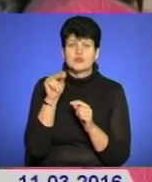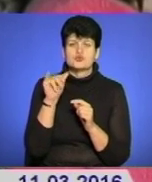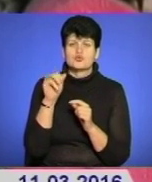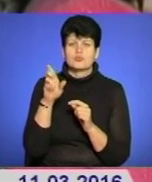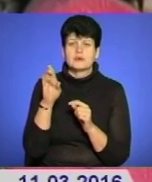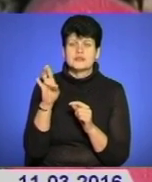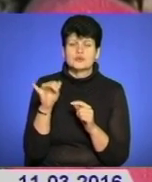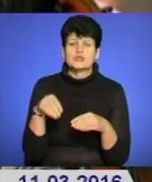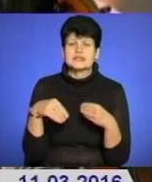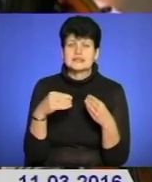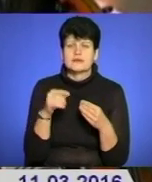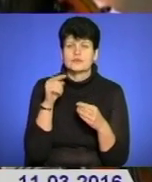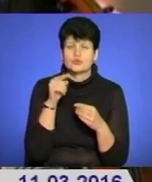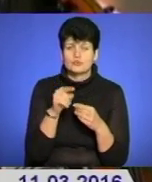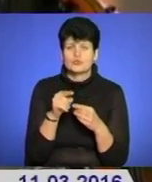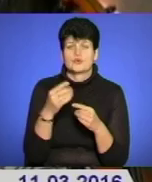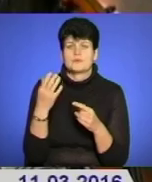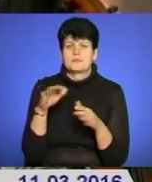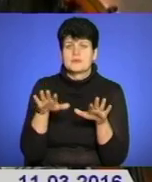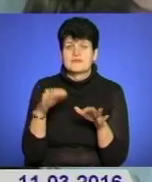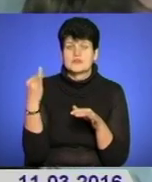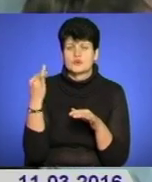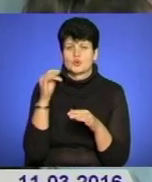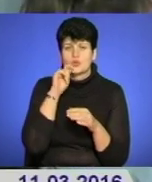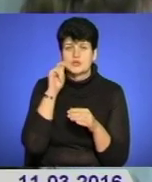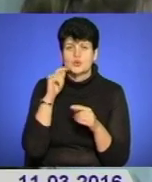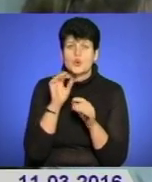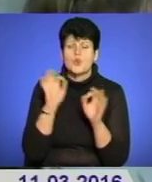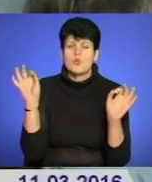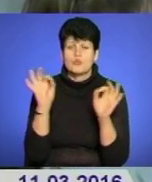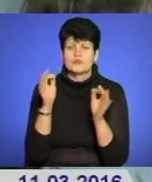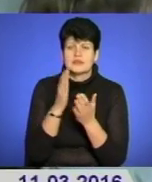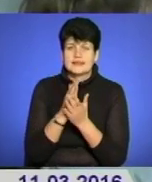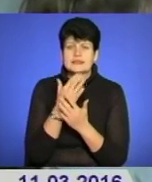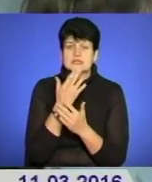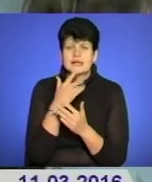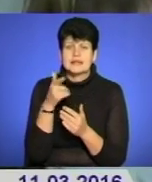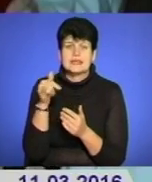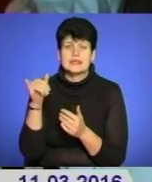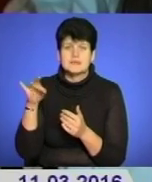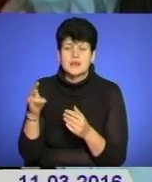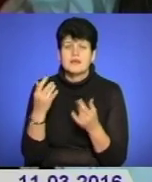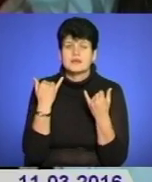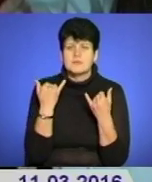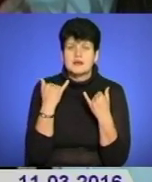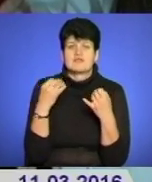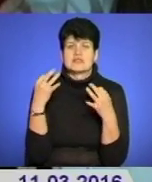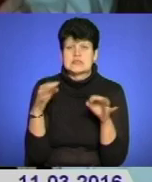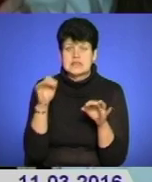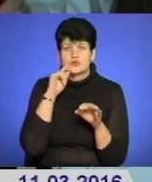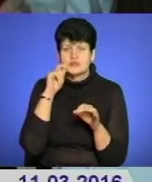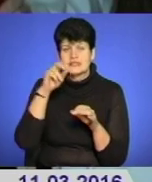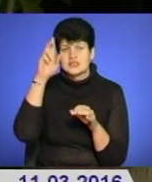Вербицькому визначне місце в історії української музики. Він став національним гімном, а тепер у незалежній Україні – державним